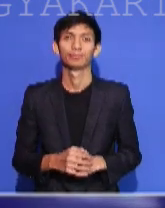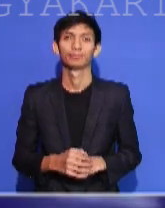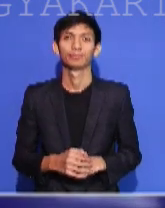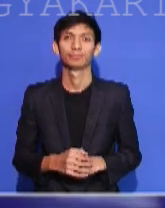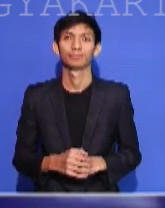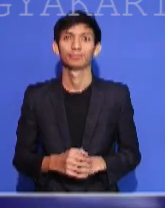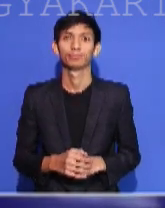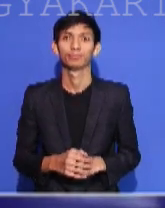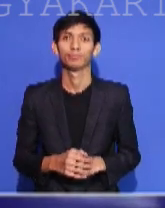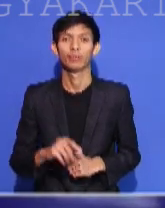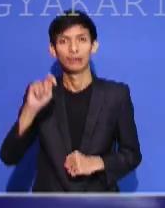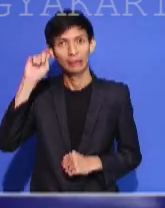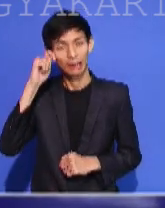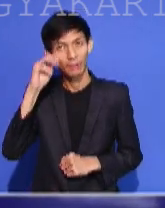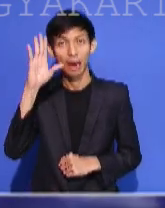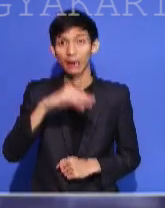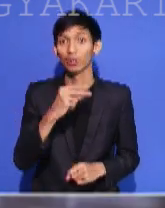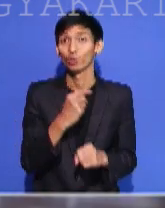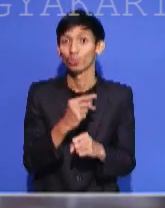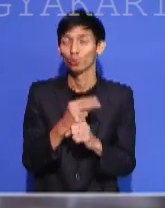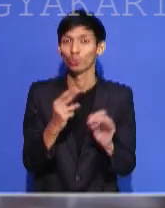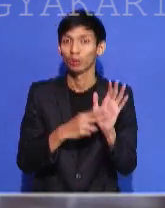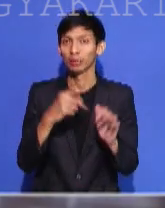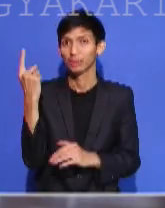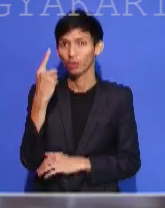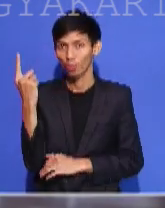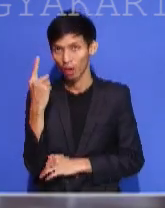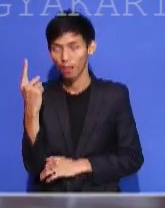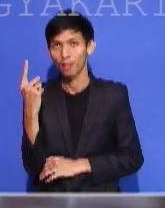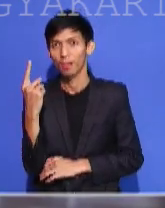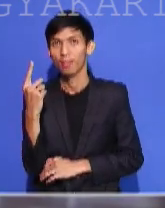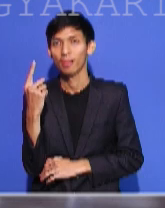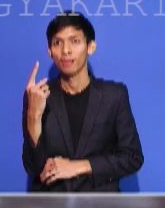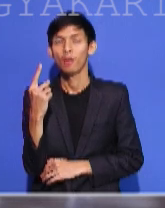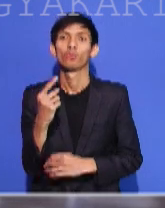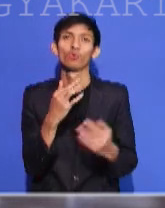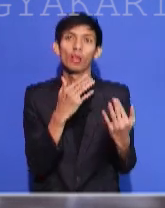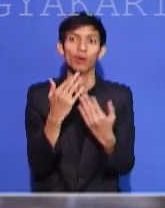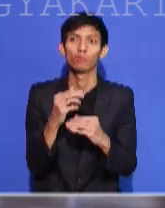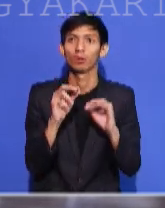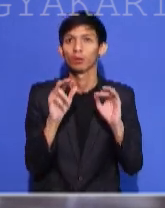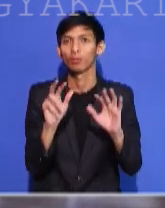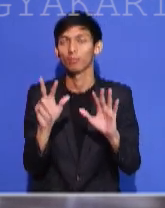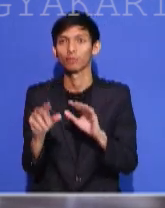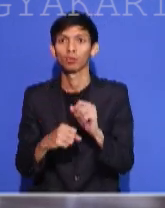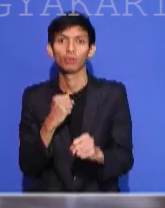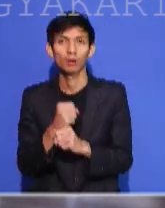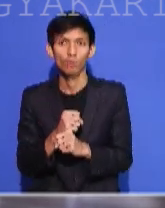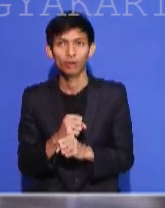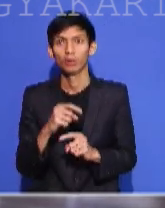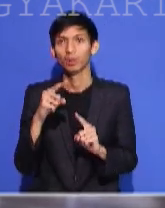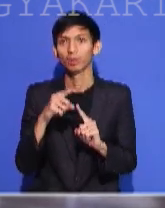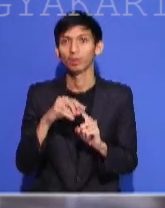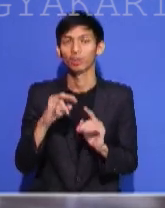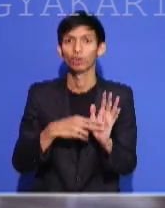Saudara memperingati Hari Guru Nasional dan bersamaan dengan haul ke-99 tahun Tino Sidin, Dinas Kebudayaan Kabupaten